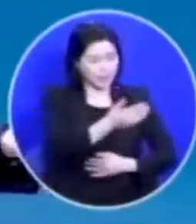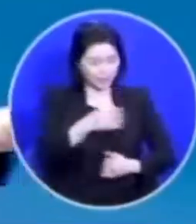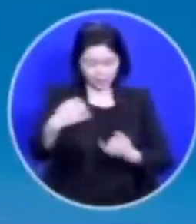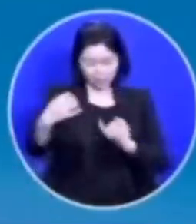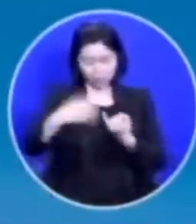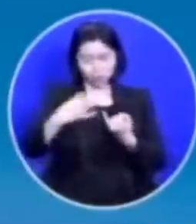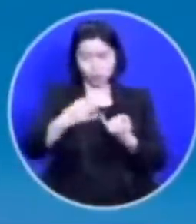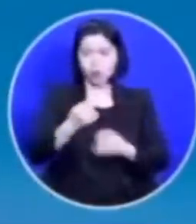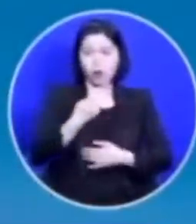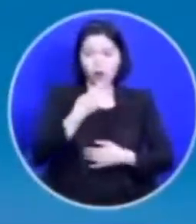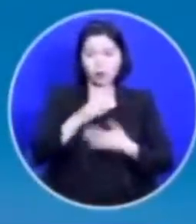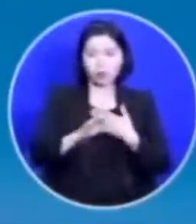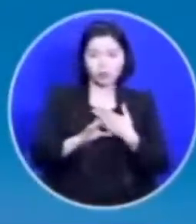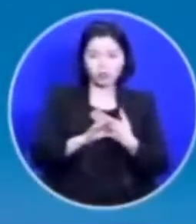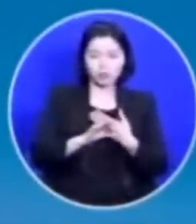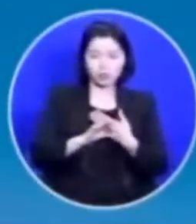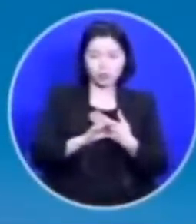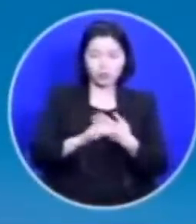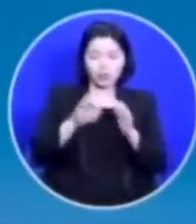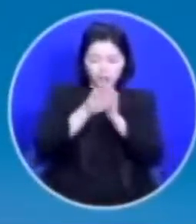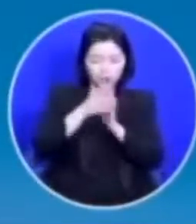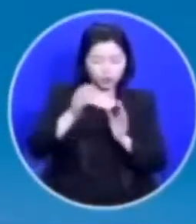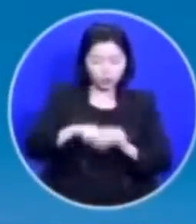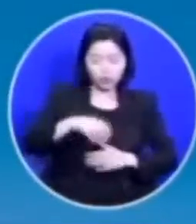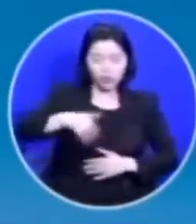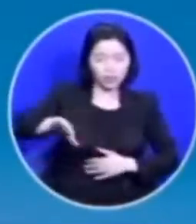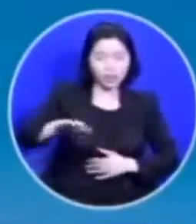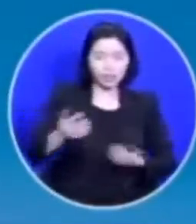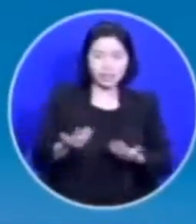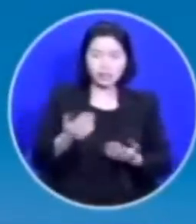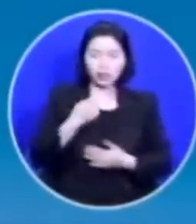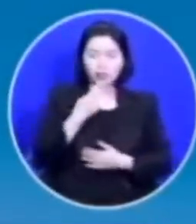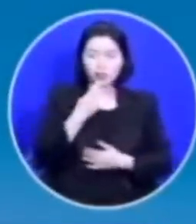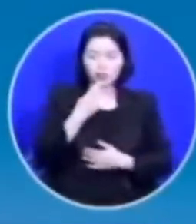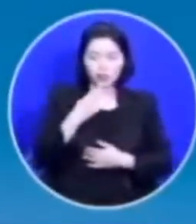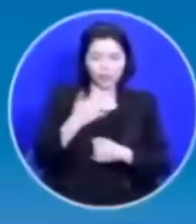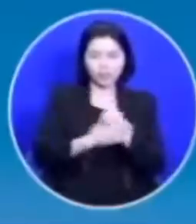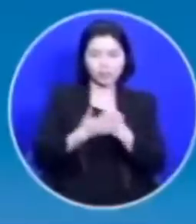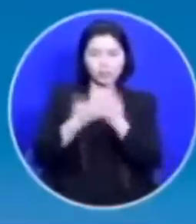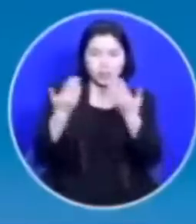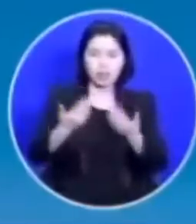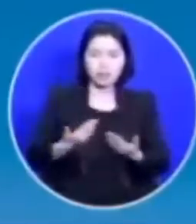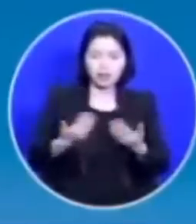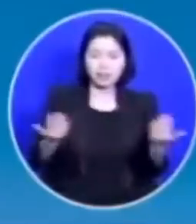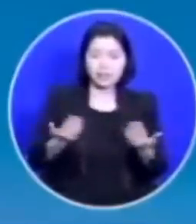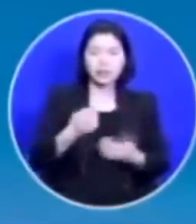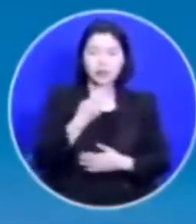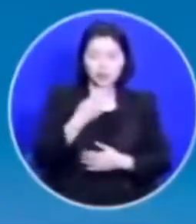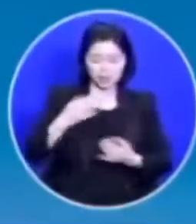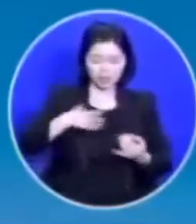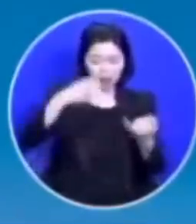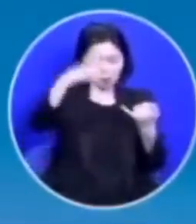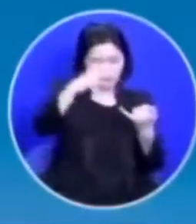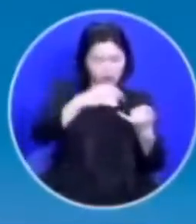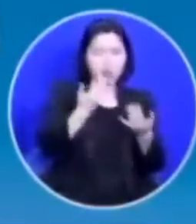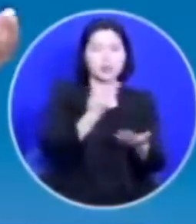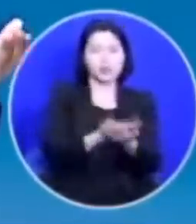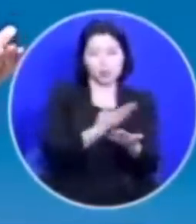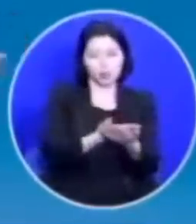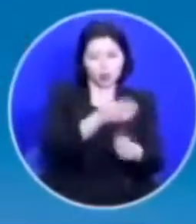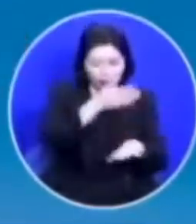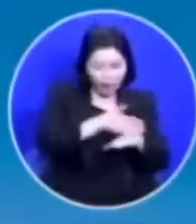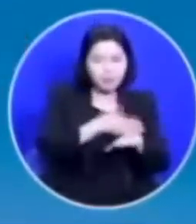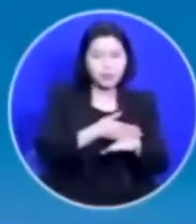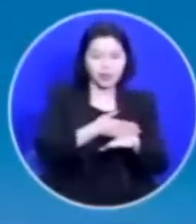내가 기도원에 갈 이유도 없었고 이런 에도 못 받았을 텐데 나를 구박에 해줘서 고마워요 남편이 어이가